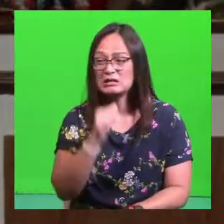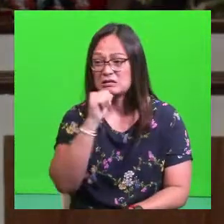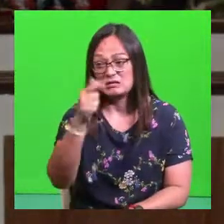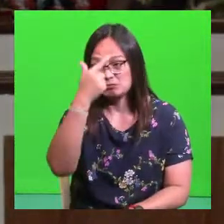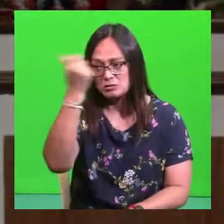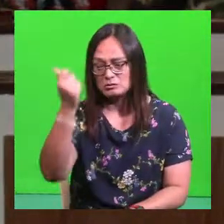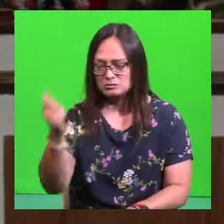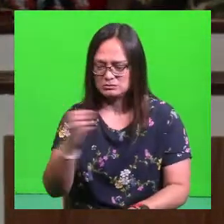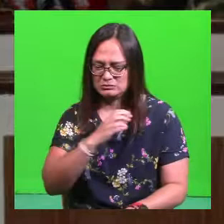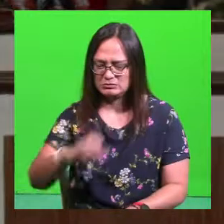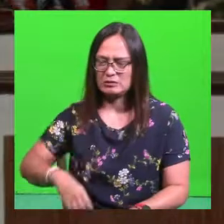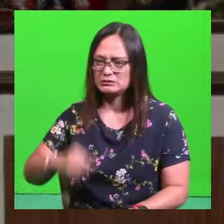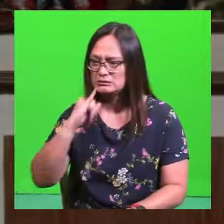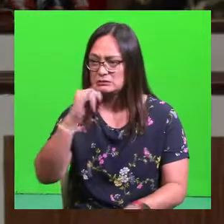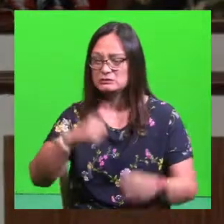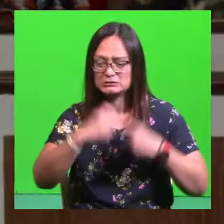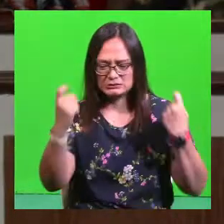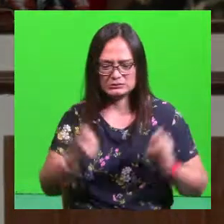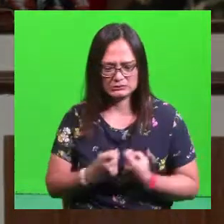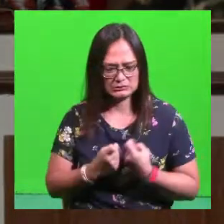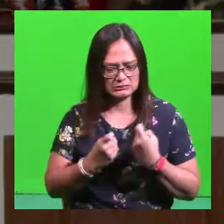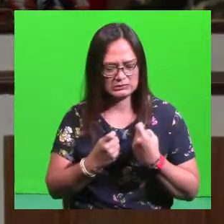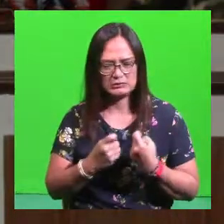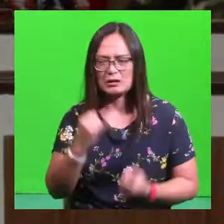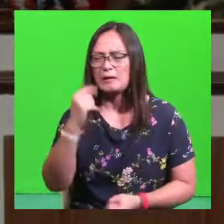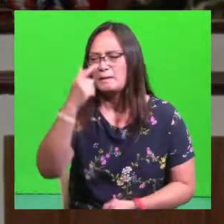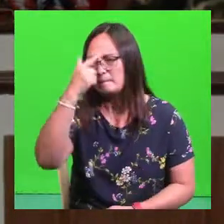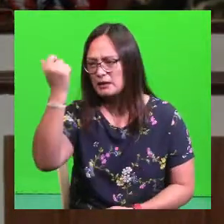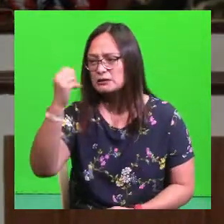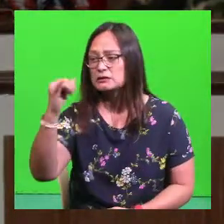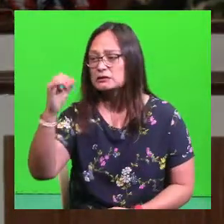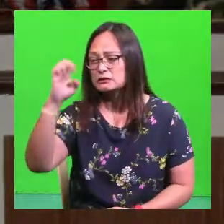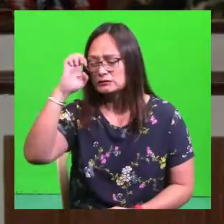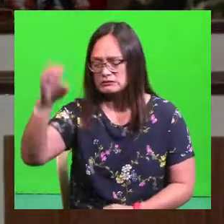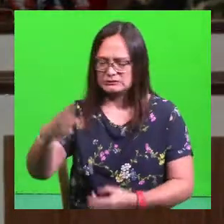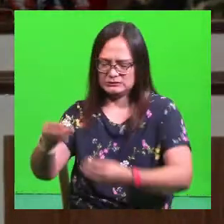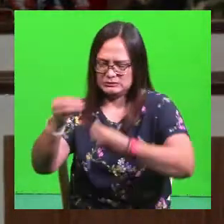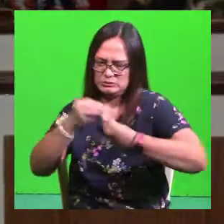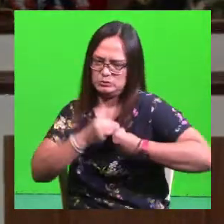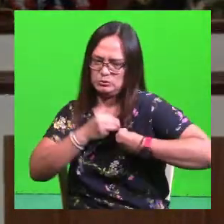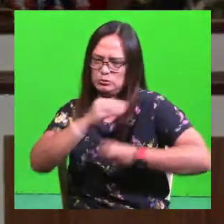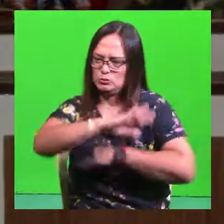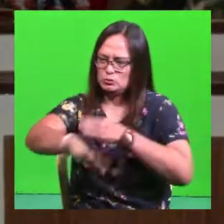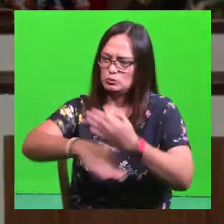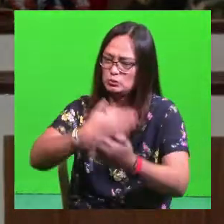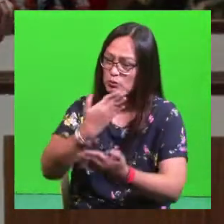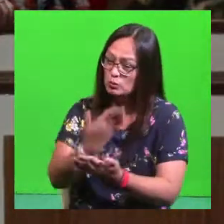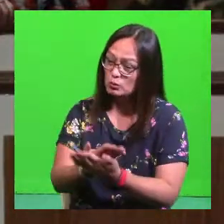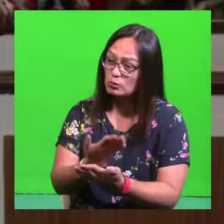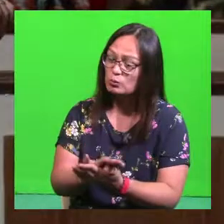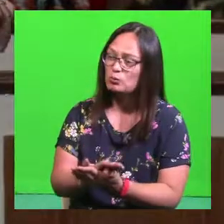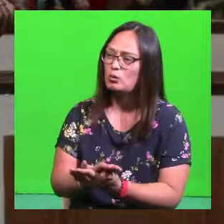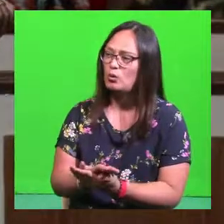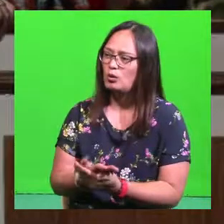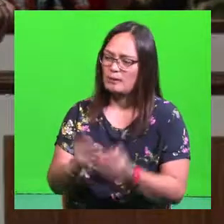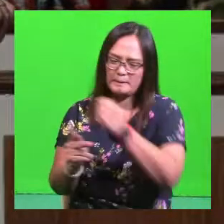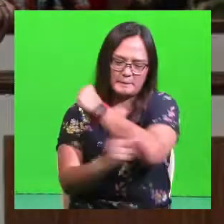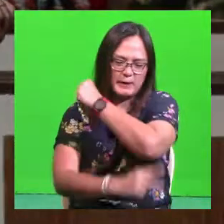inako niya ang lahat ng dapat sanay pasakit para sa atin. Nakikinig po ba